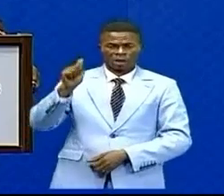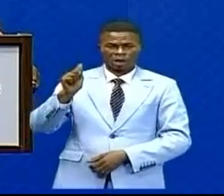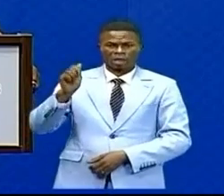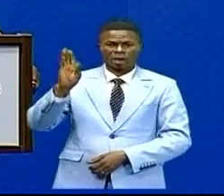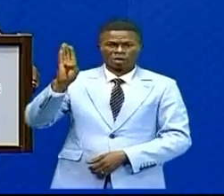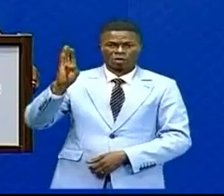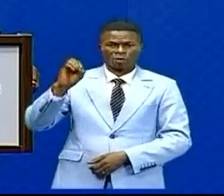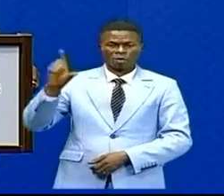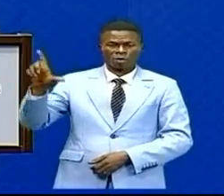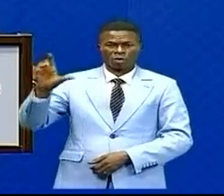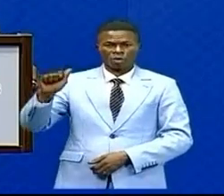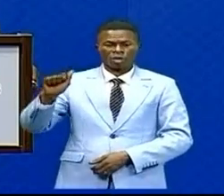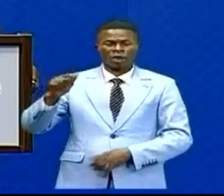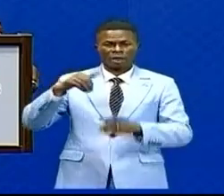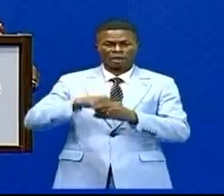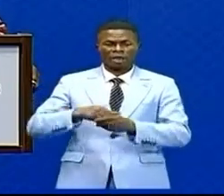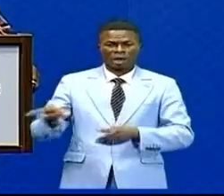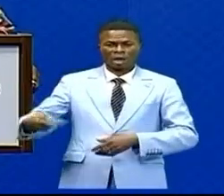province du Kwilu.